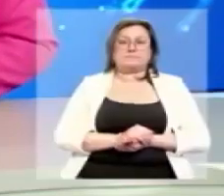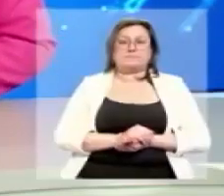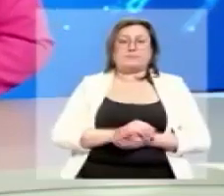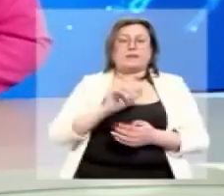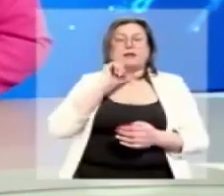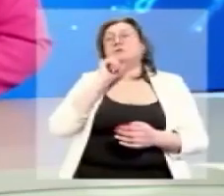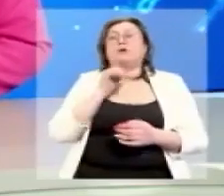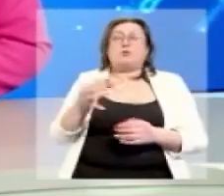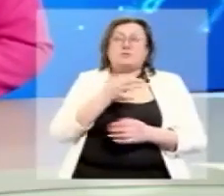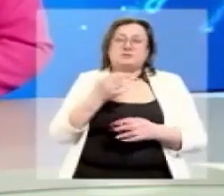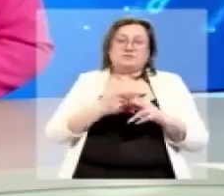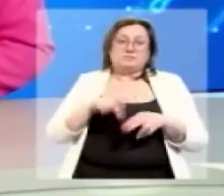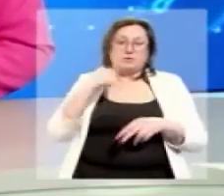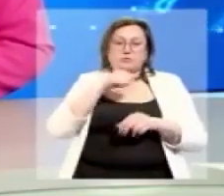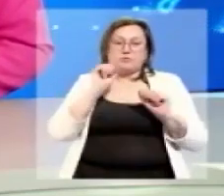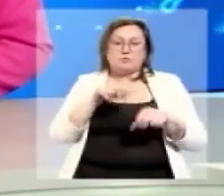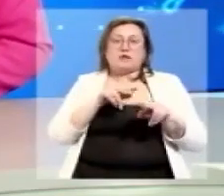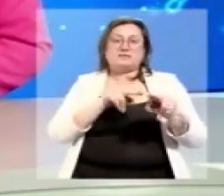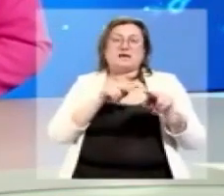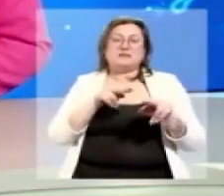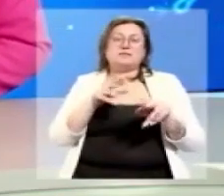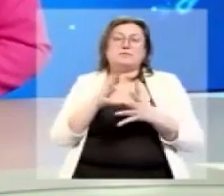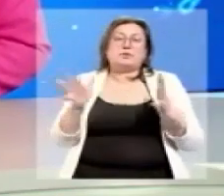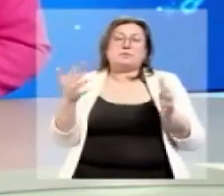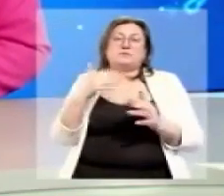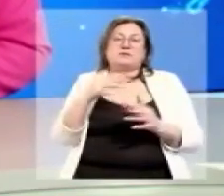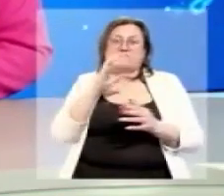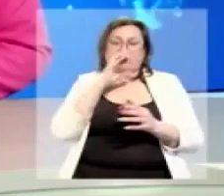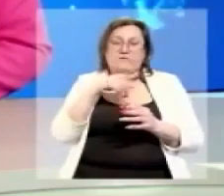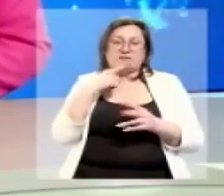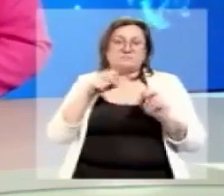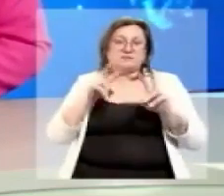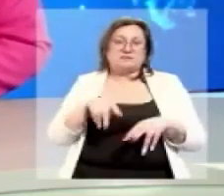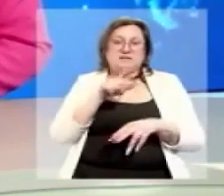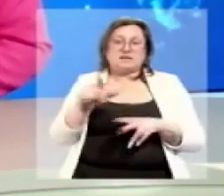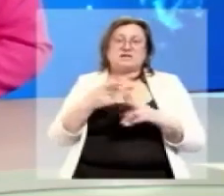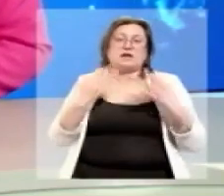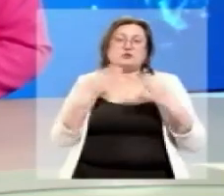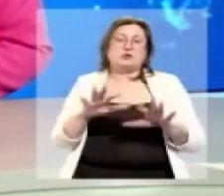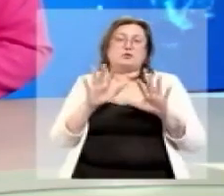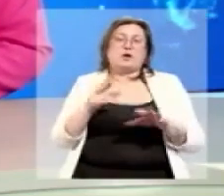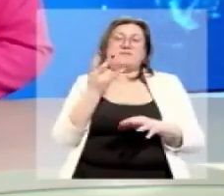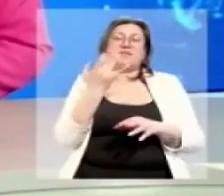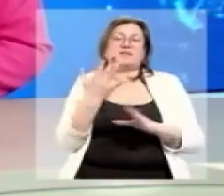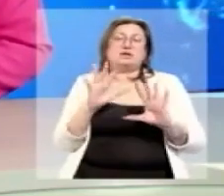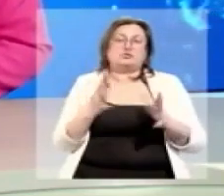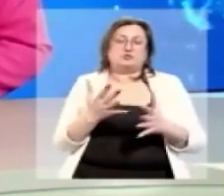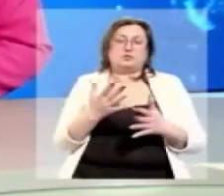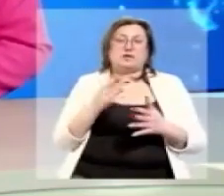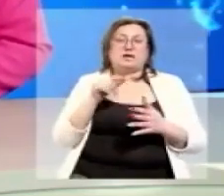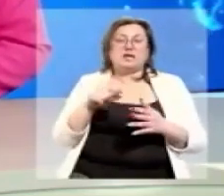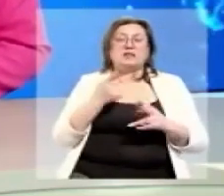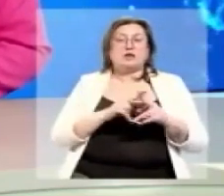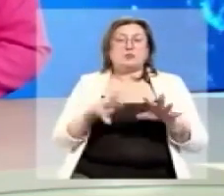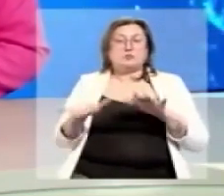в Кустанайской области в этом году могут отстрелять более пятидесяти Волков как говорят специалисты это разрешено лишь в нескольких случаях К тому же на